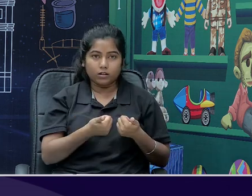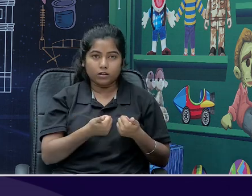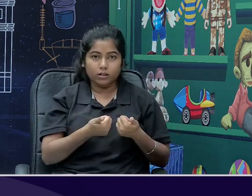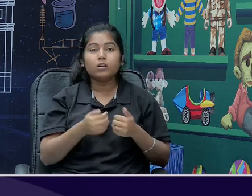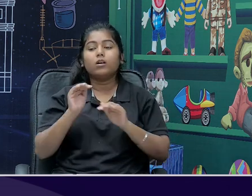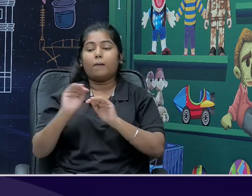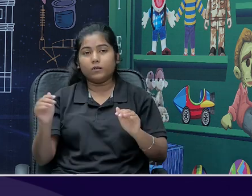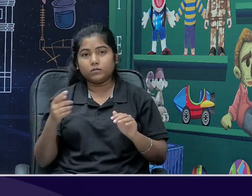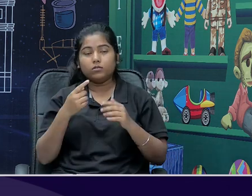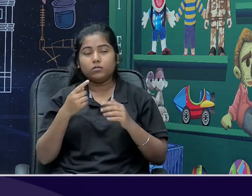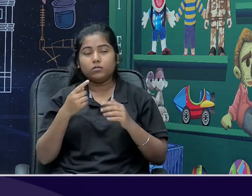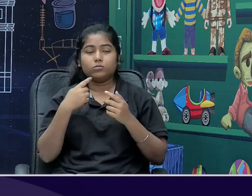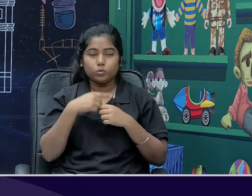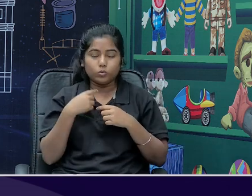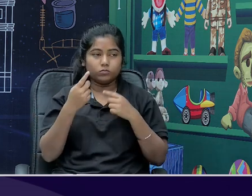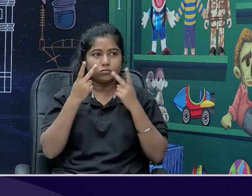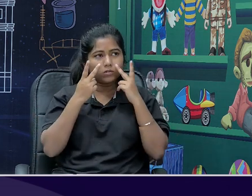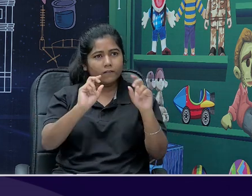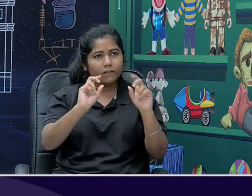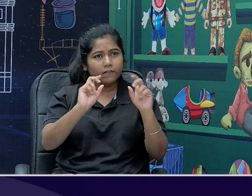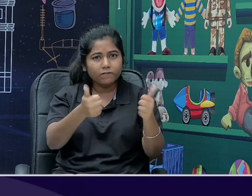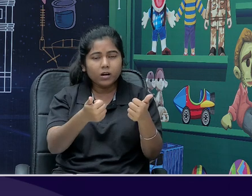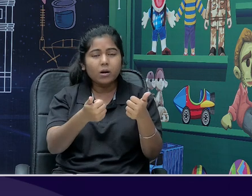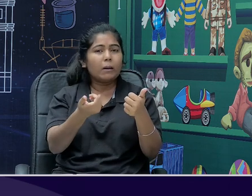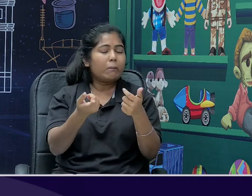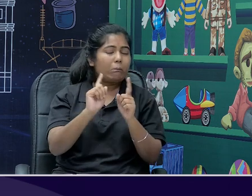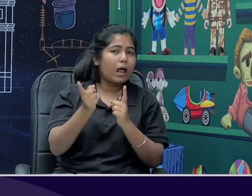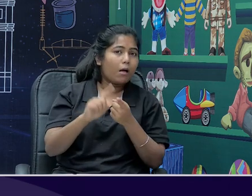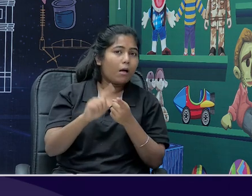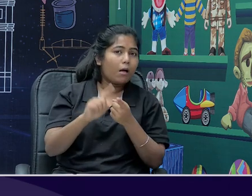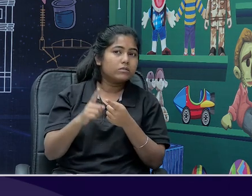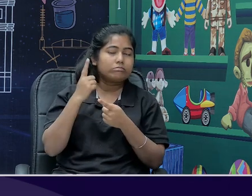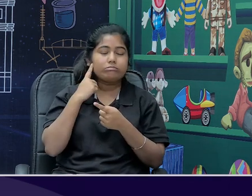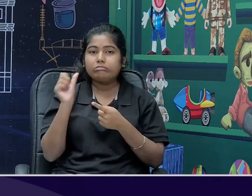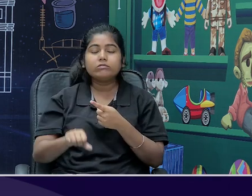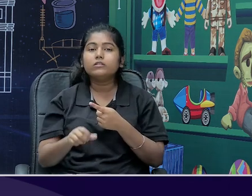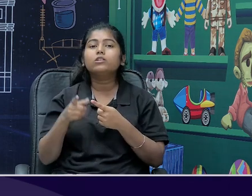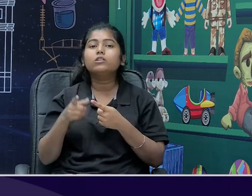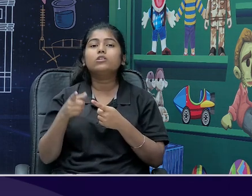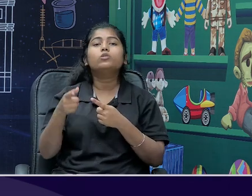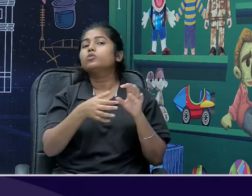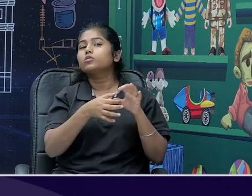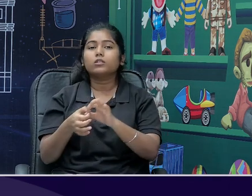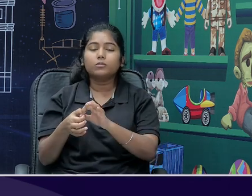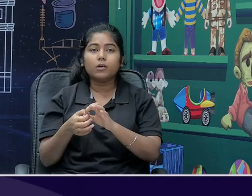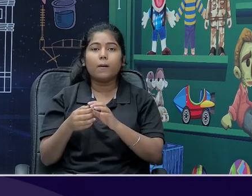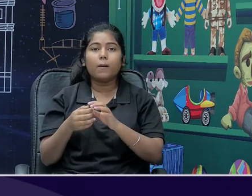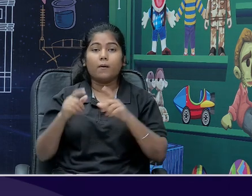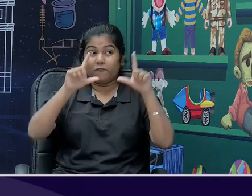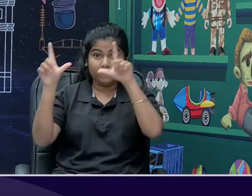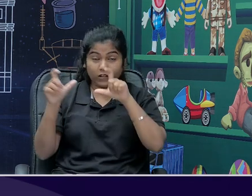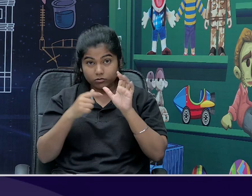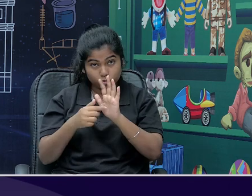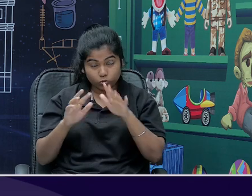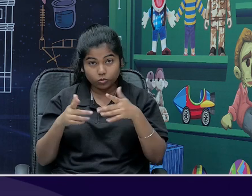comfortable है, वो उसको hearing में issue है, उनके लिए हम उनको pictures and newspaper article, एक interesting बात है